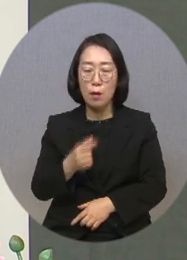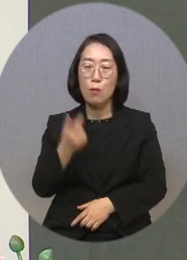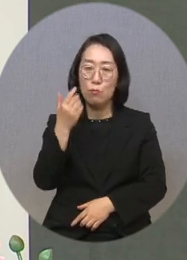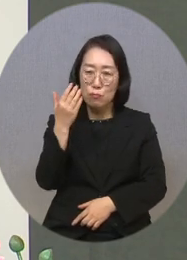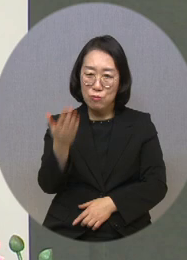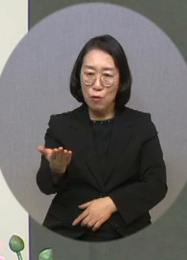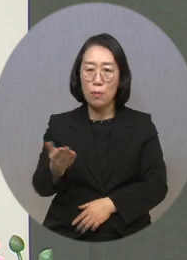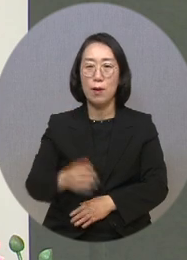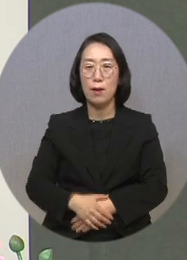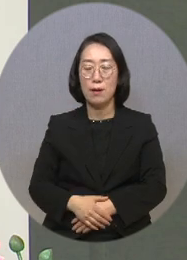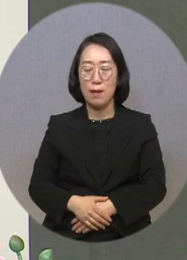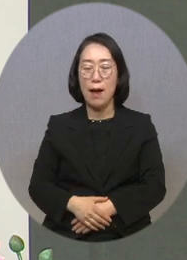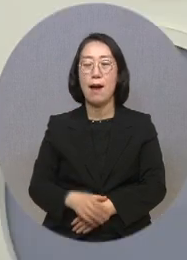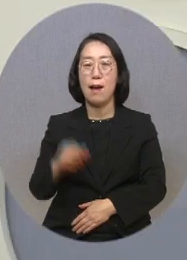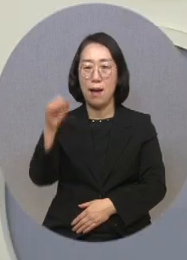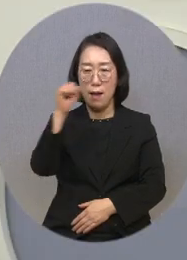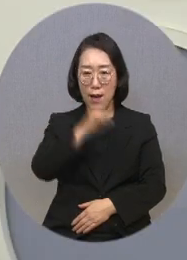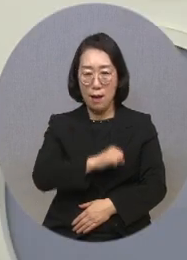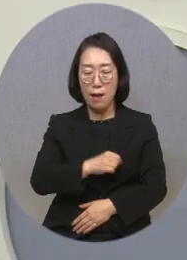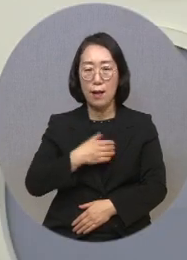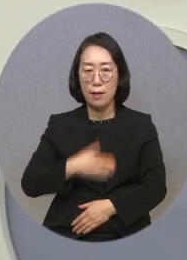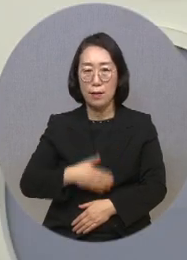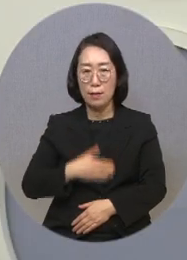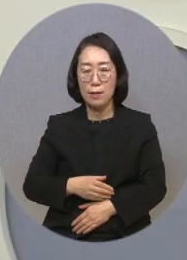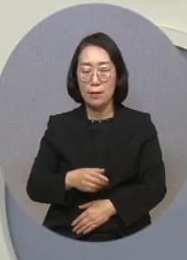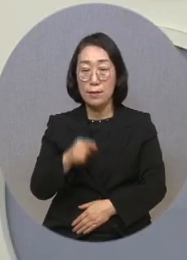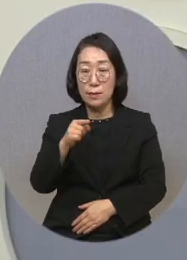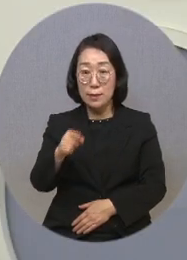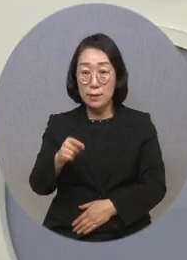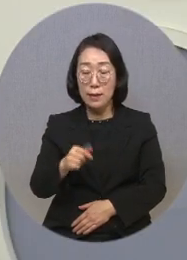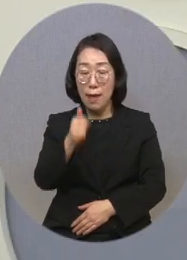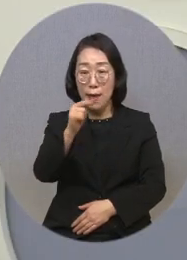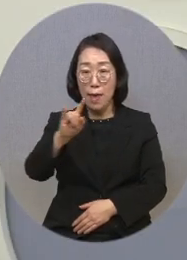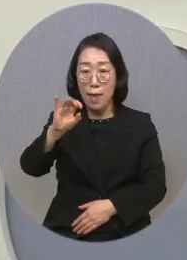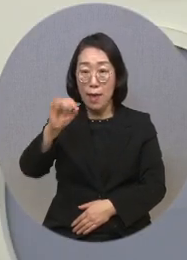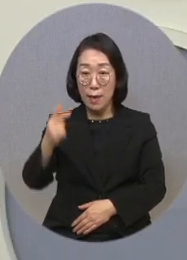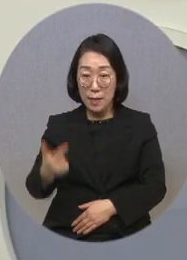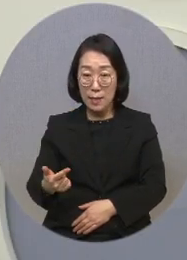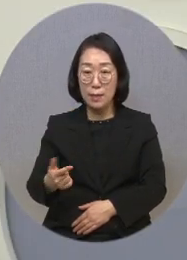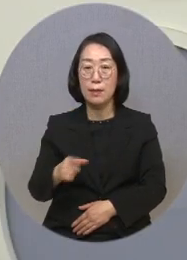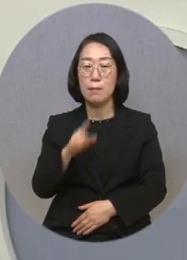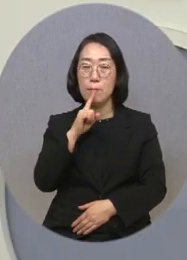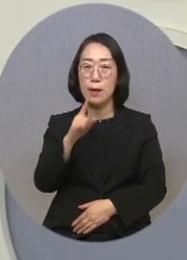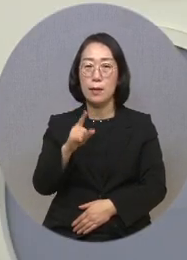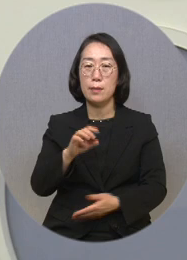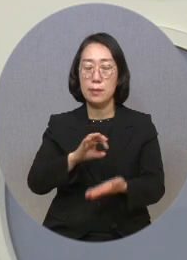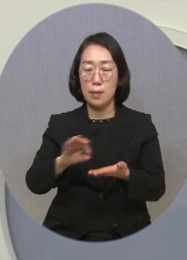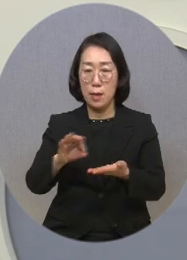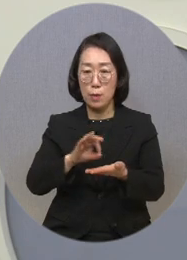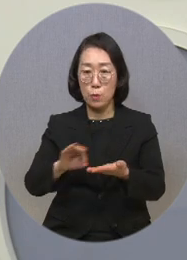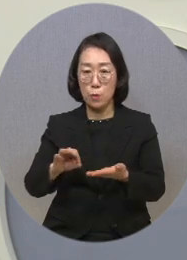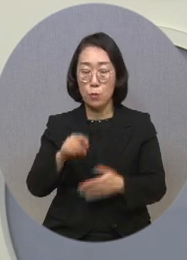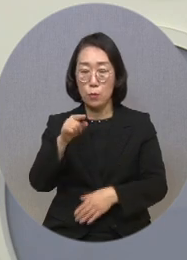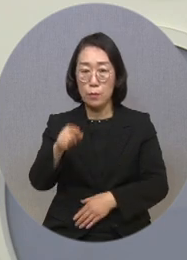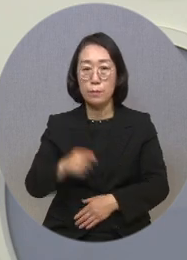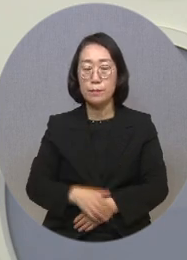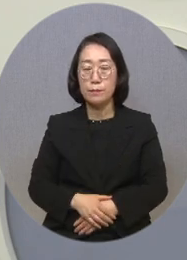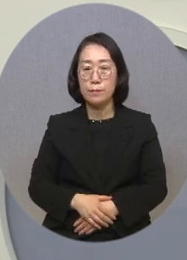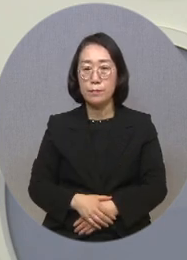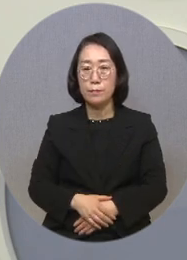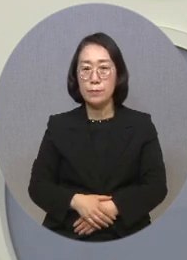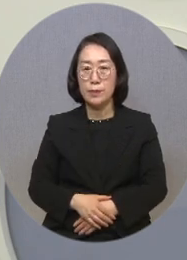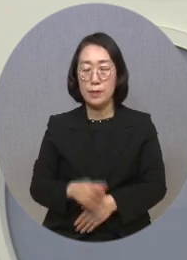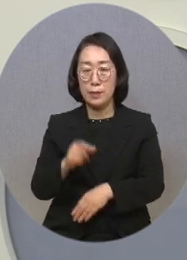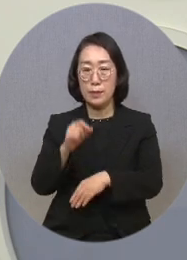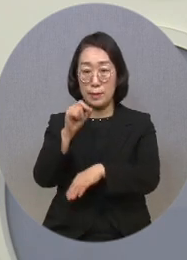여쭤보는 건데 이제 잘 알겠네요. 제가 그때 그 해인 시대라는 해인을 쓰게 된 것도 제가 그 어느 제